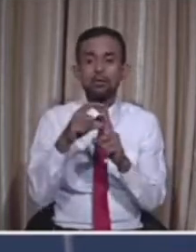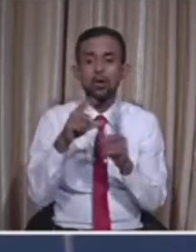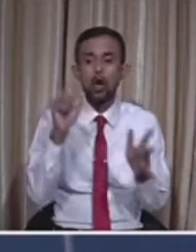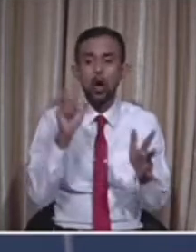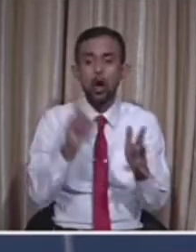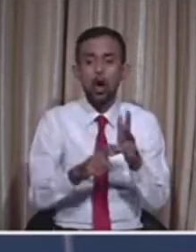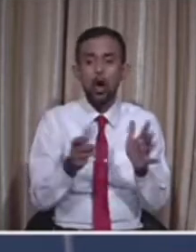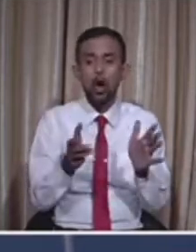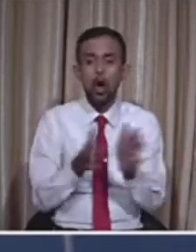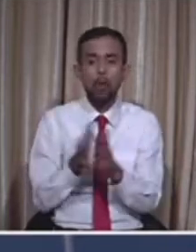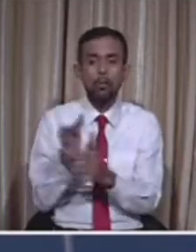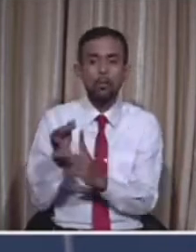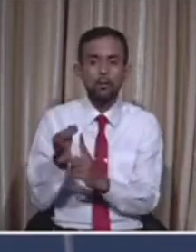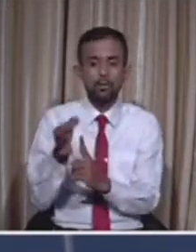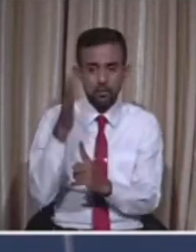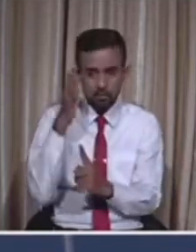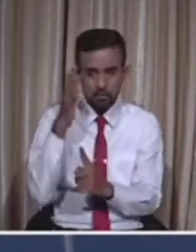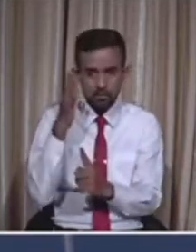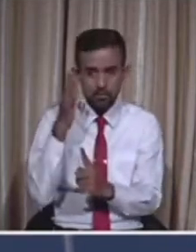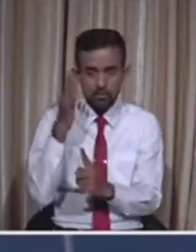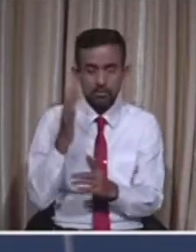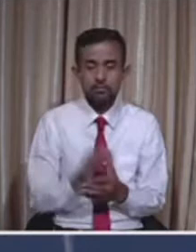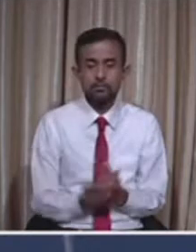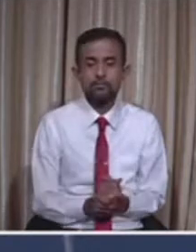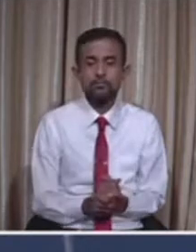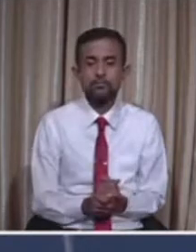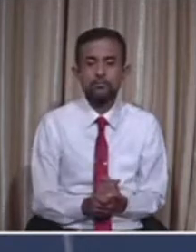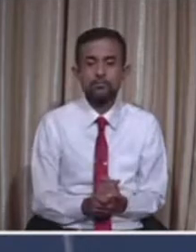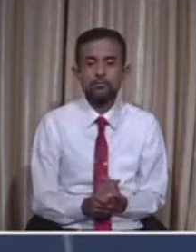sambandhikarana kamitiwe sabhapati waraya widiyatath